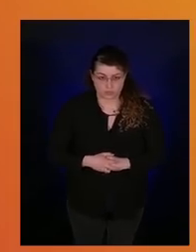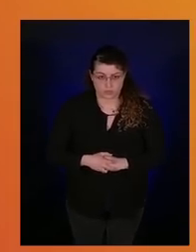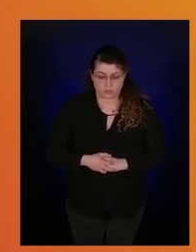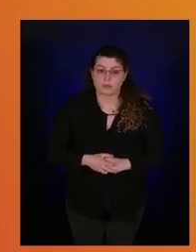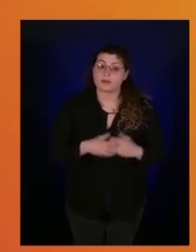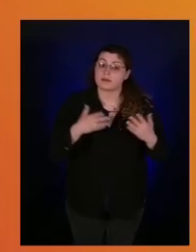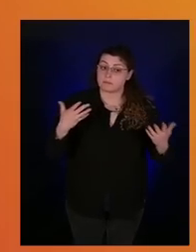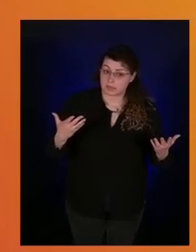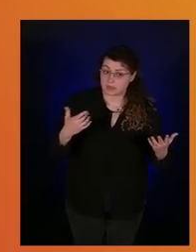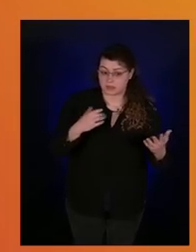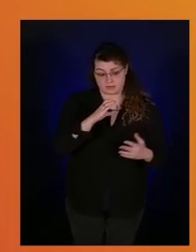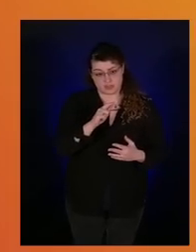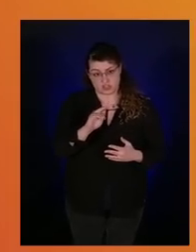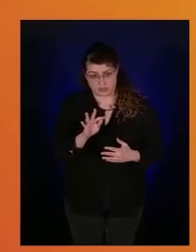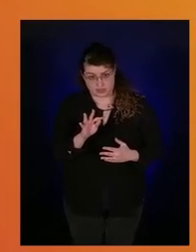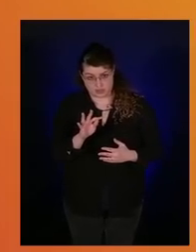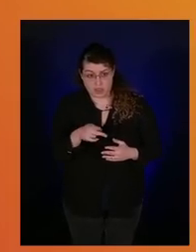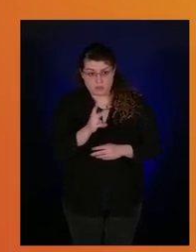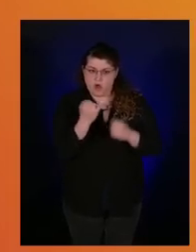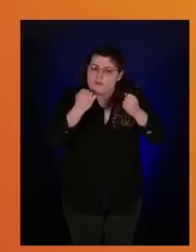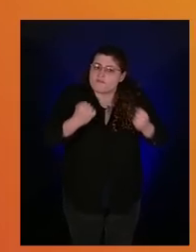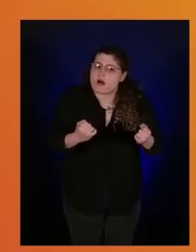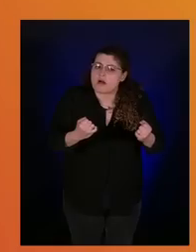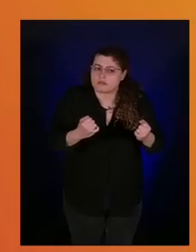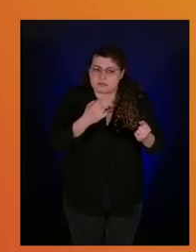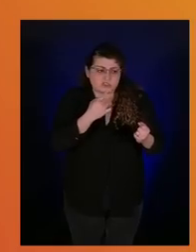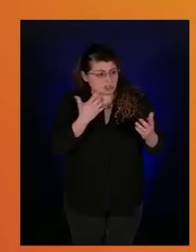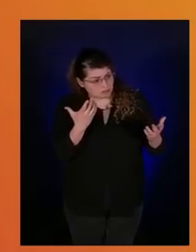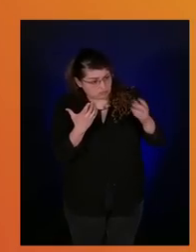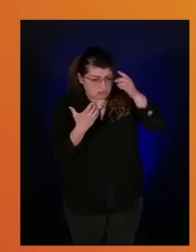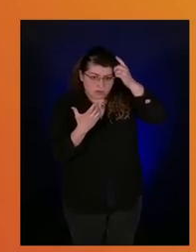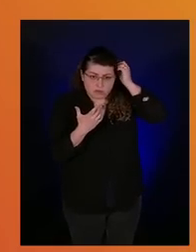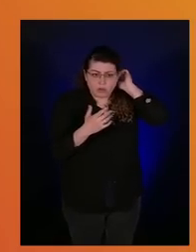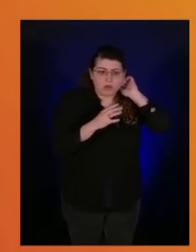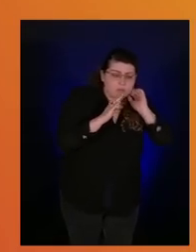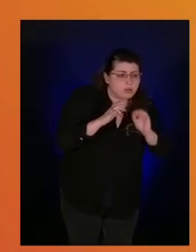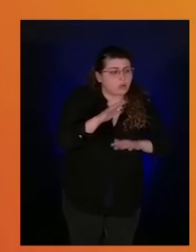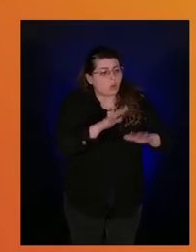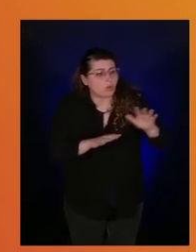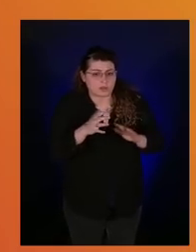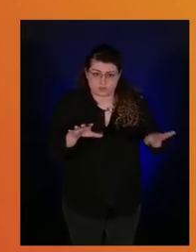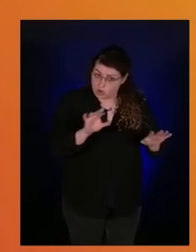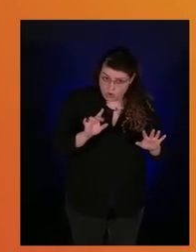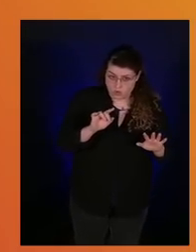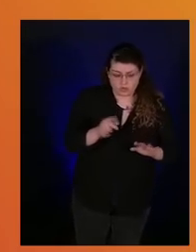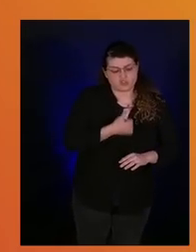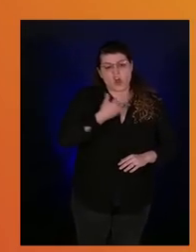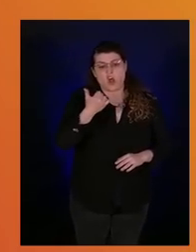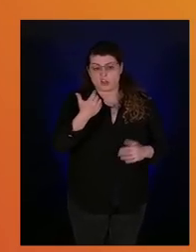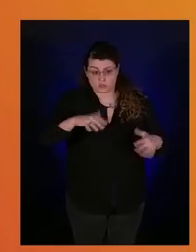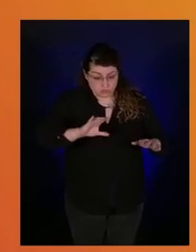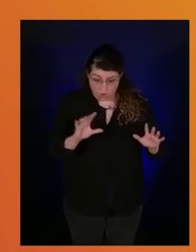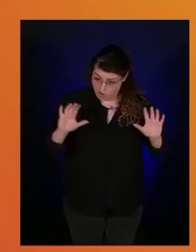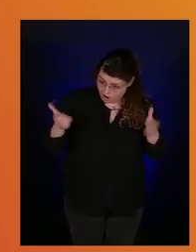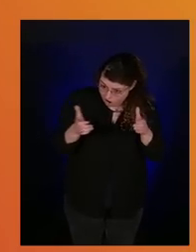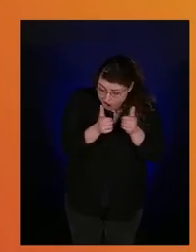Le renforcement de la CGT ne peut pas se décréter dans un entre-soi, mais bel et bien dans le collectif. D'autre